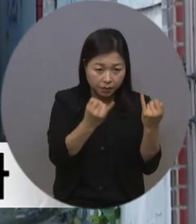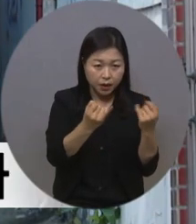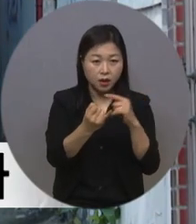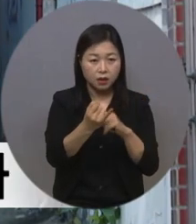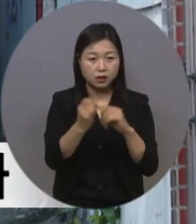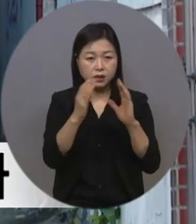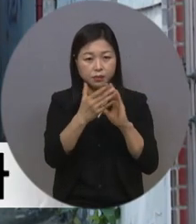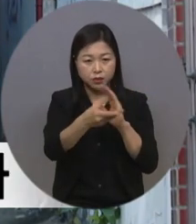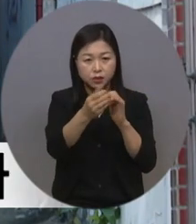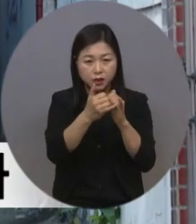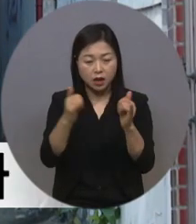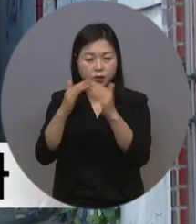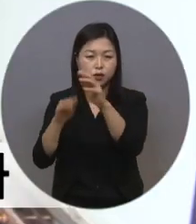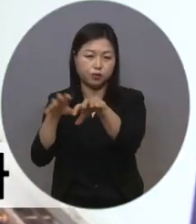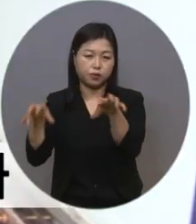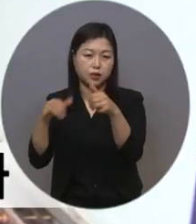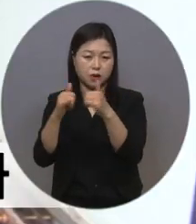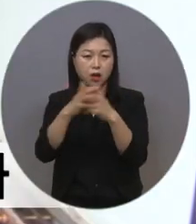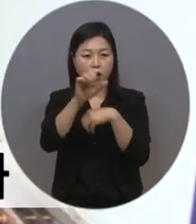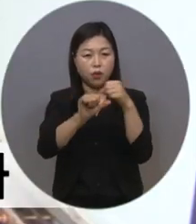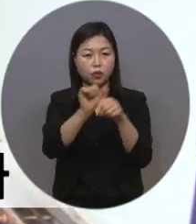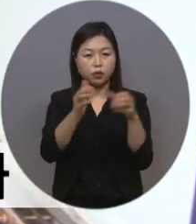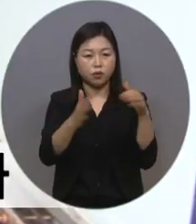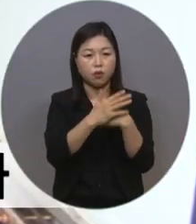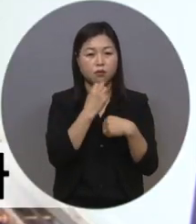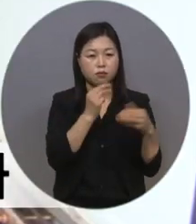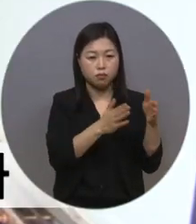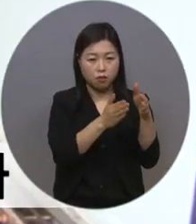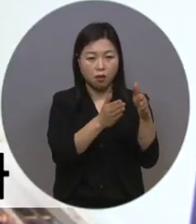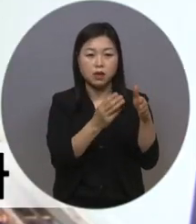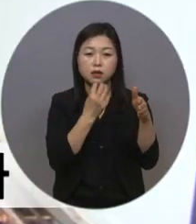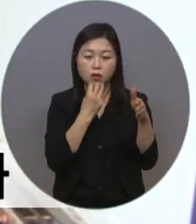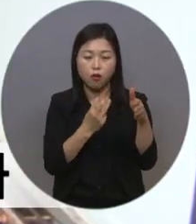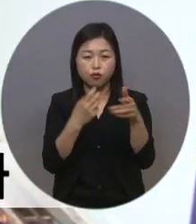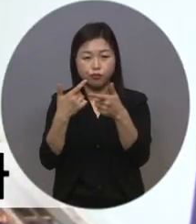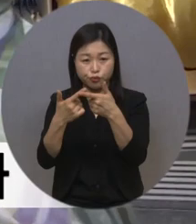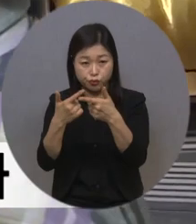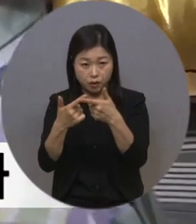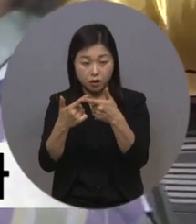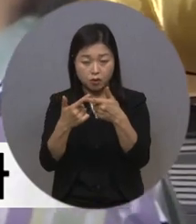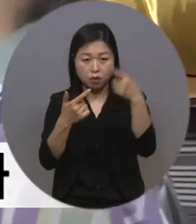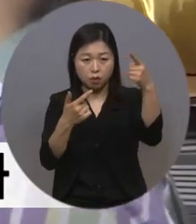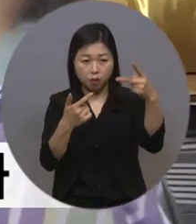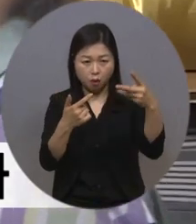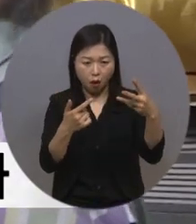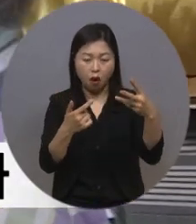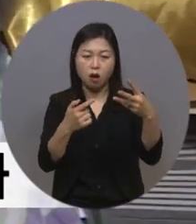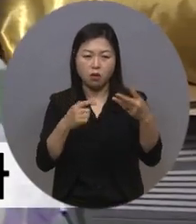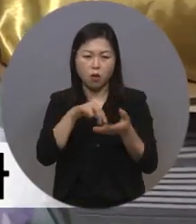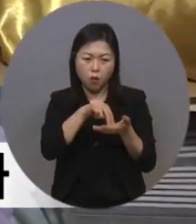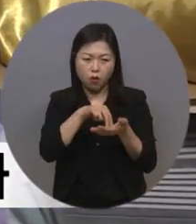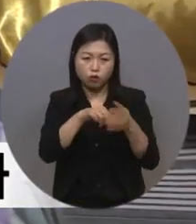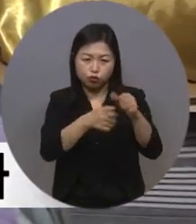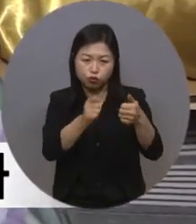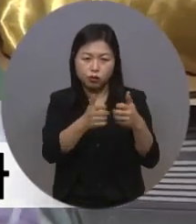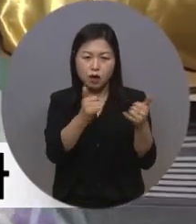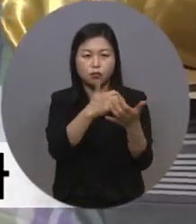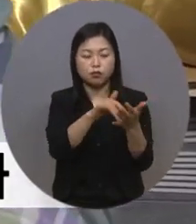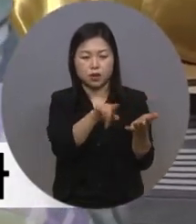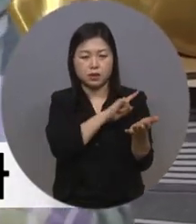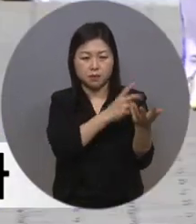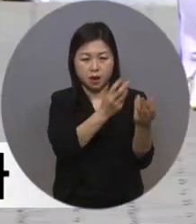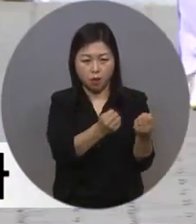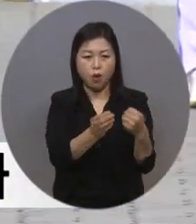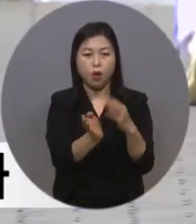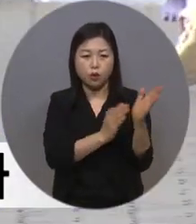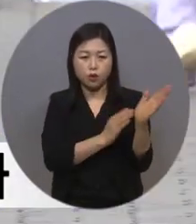나타났습니다. 최근 5년 동안 경기, 서울, 부산 순으로 고독사가 많이 발생했으며 가장 적게 발생한